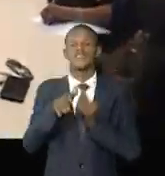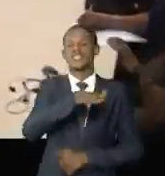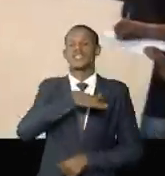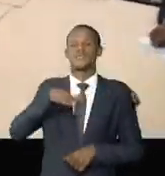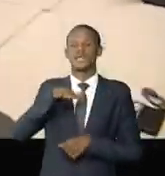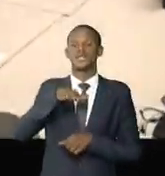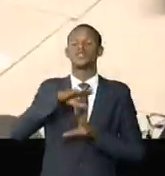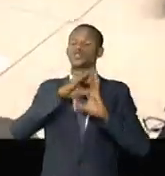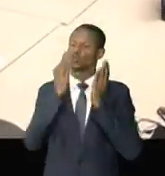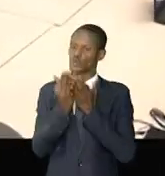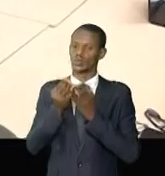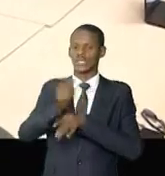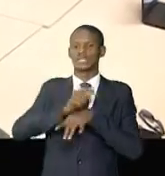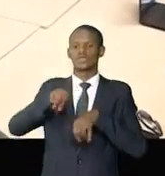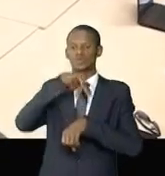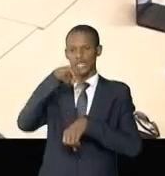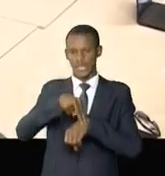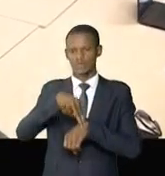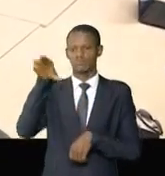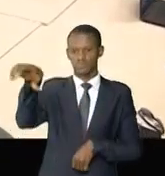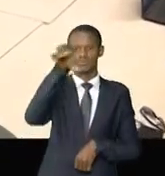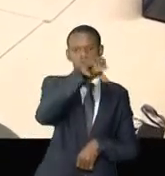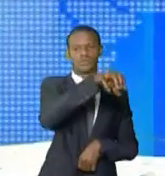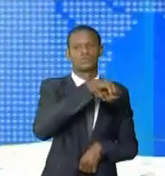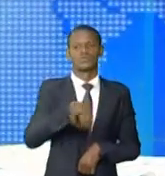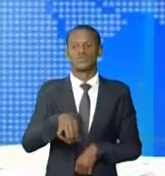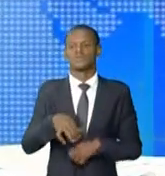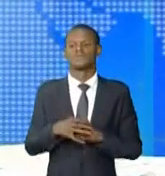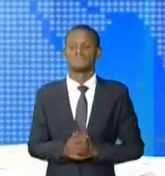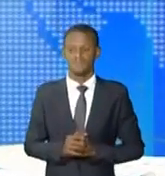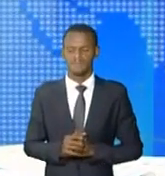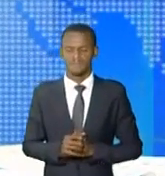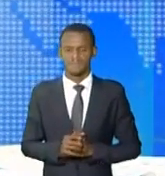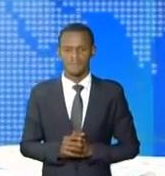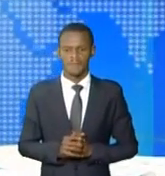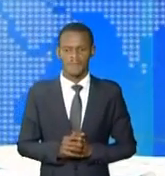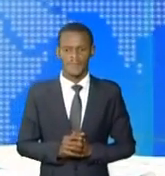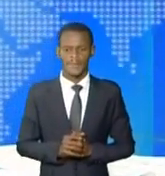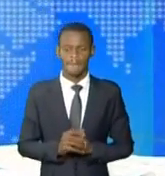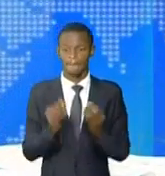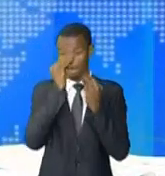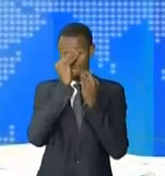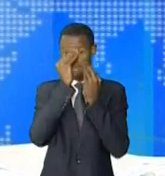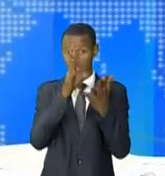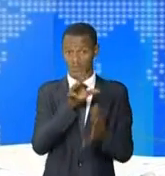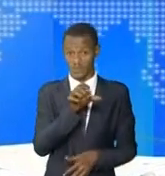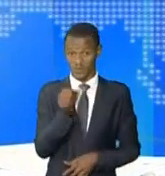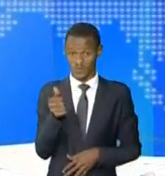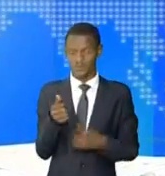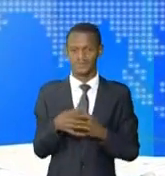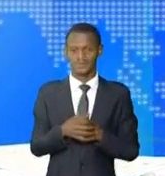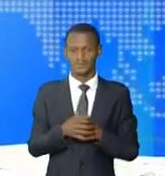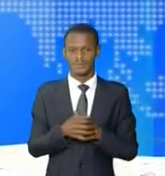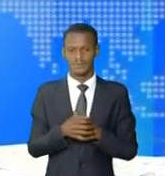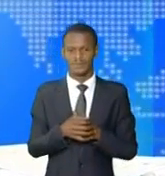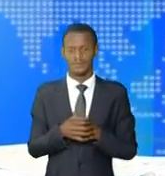territoire national en temps réel. Ils l'ont dit. Et puis en nouvelle, le cabinet du président